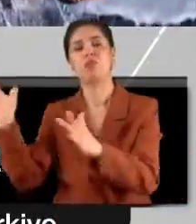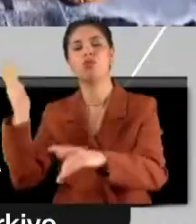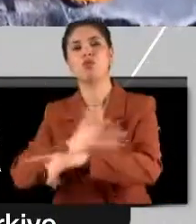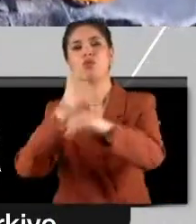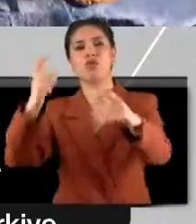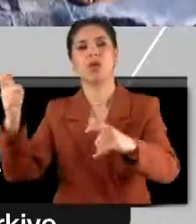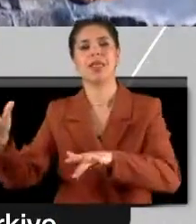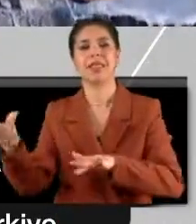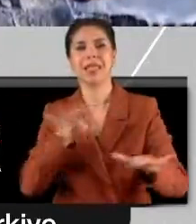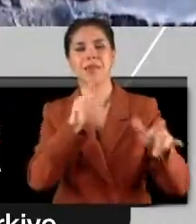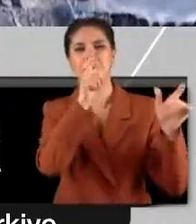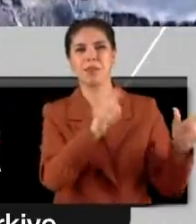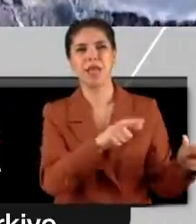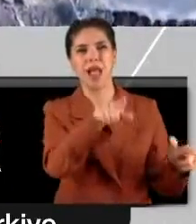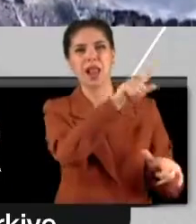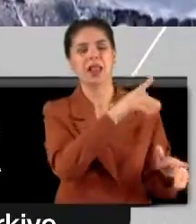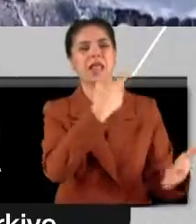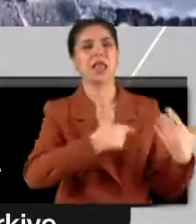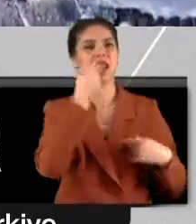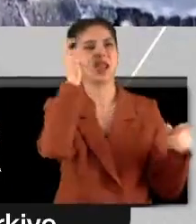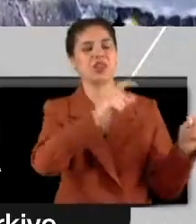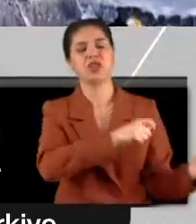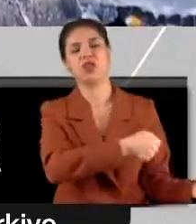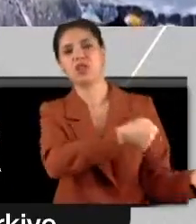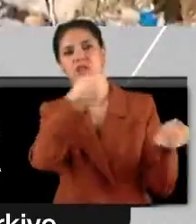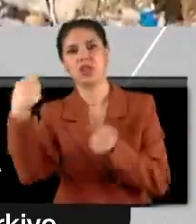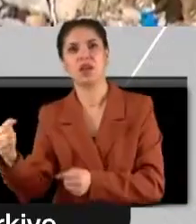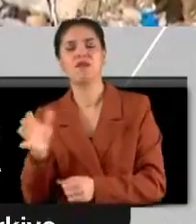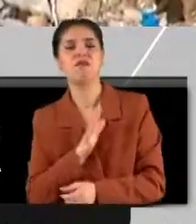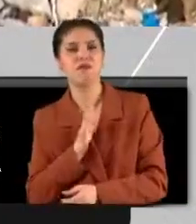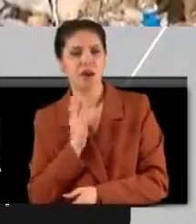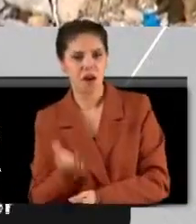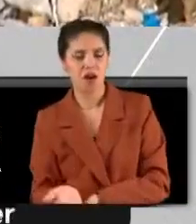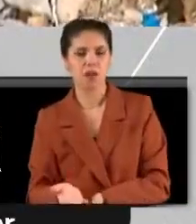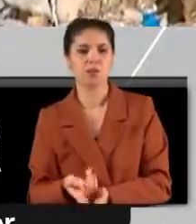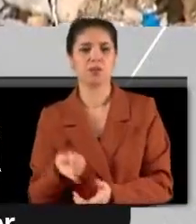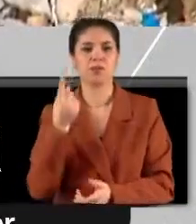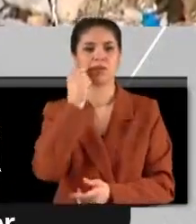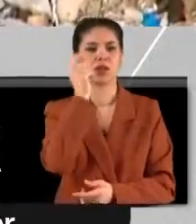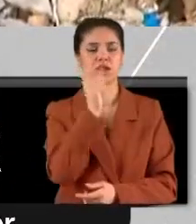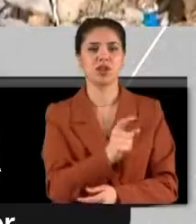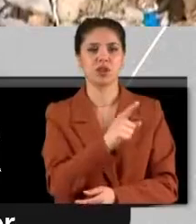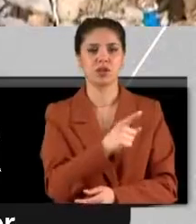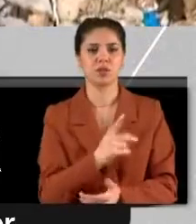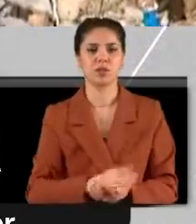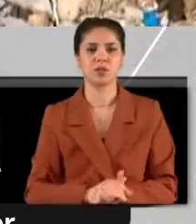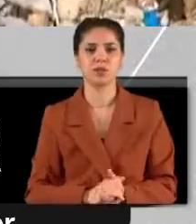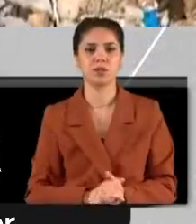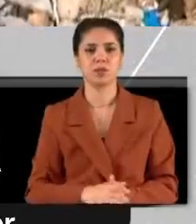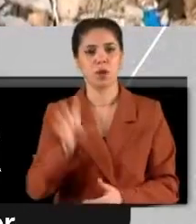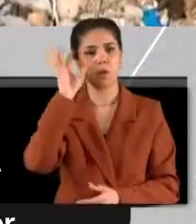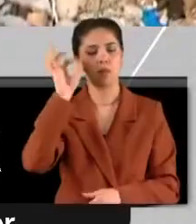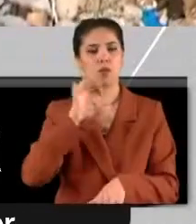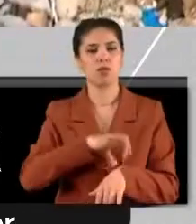Çünkü deprem bölgesinden birçok yaralı büyük şehirlere getiriliyor. Şehir hastanelerine getiriliyor. Onlardan bir dedik şimdi. Profesör